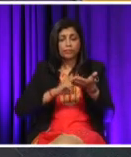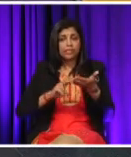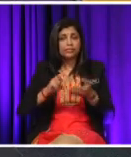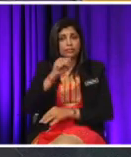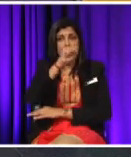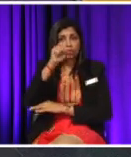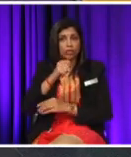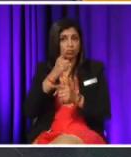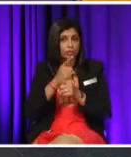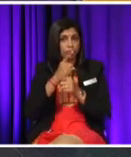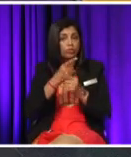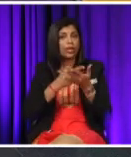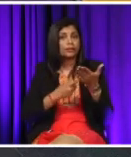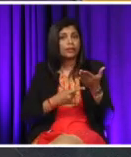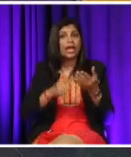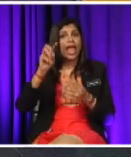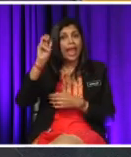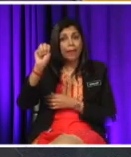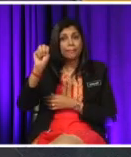Iya betul